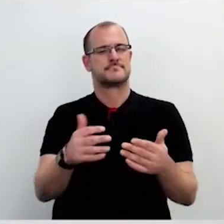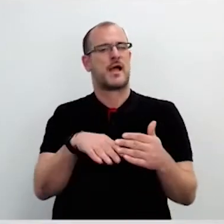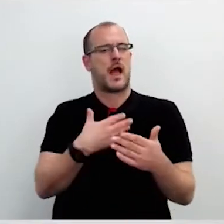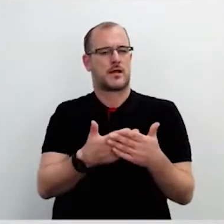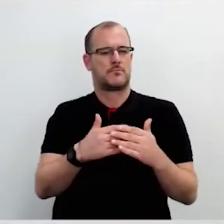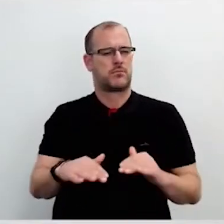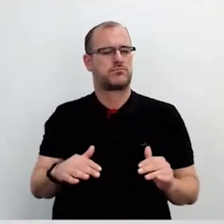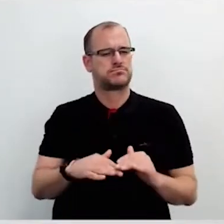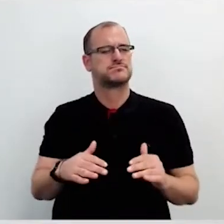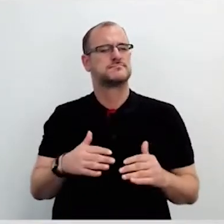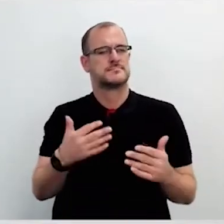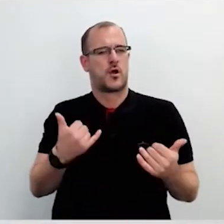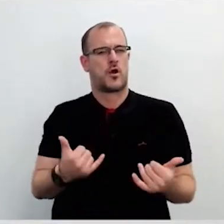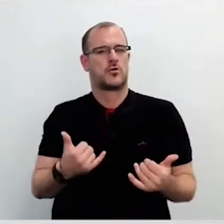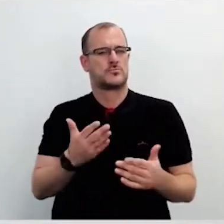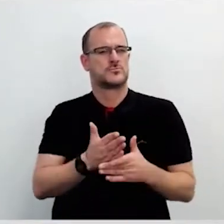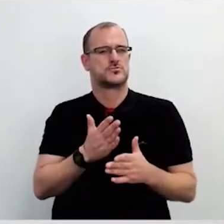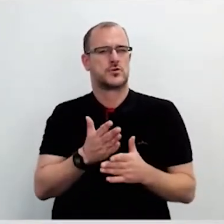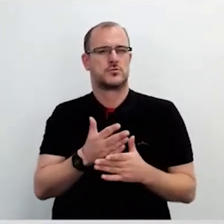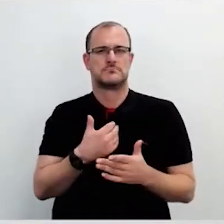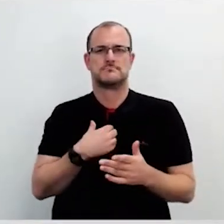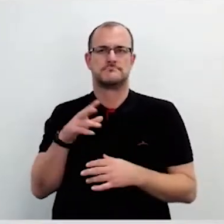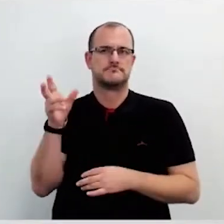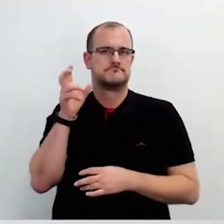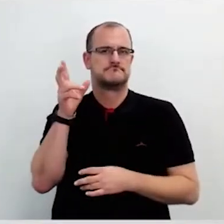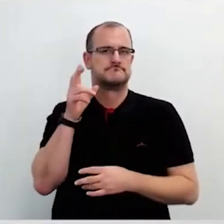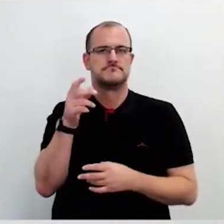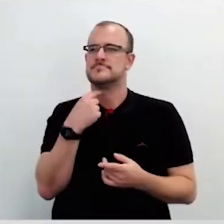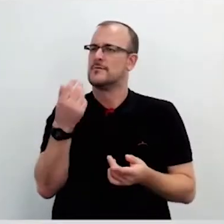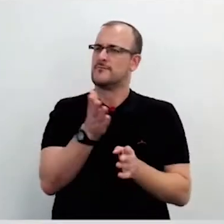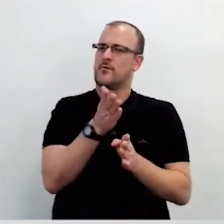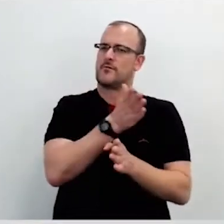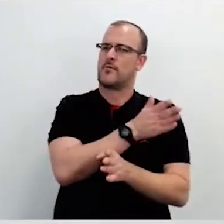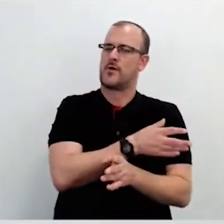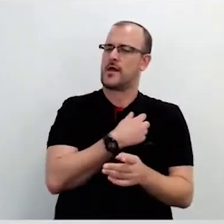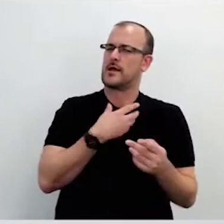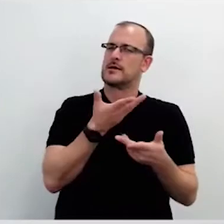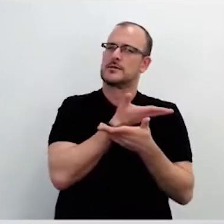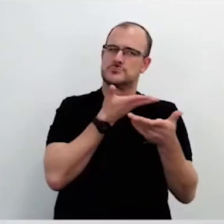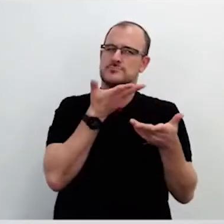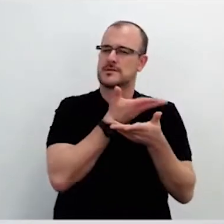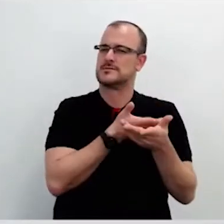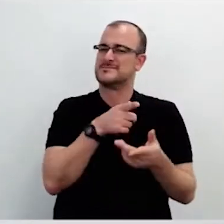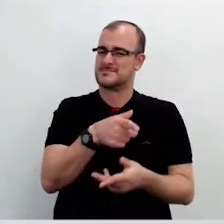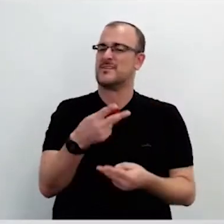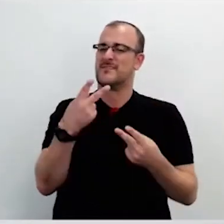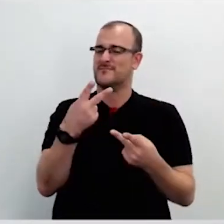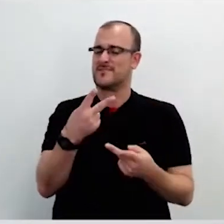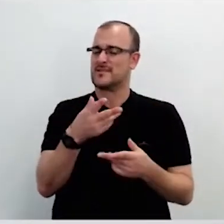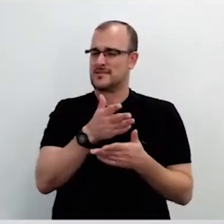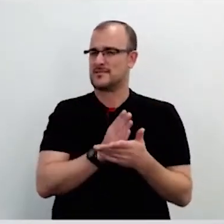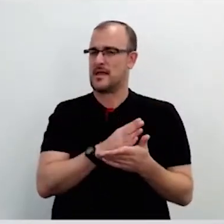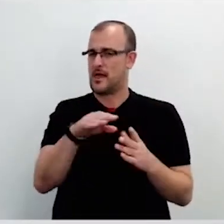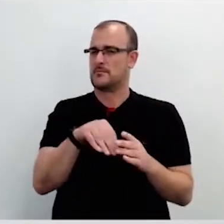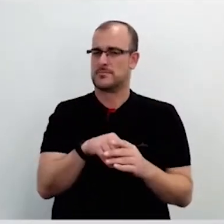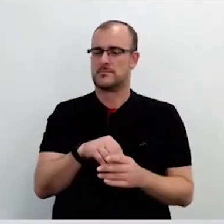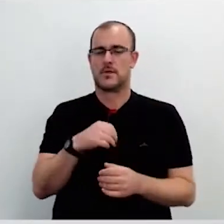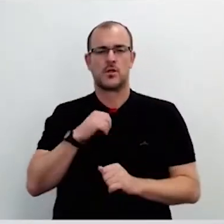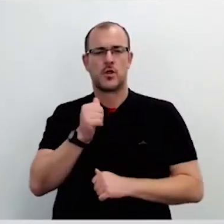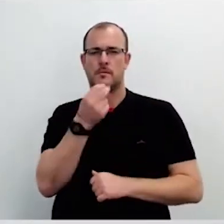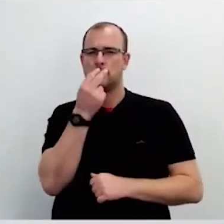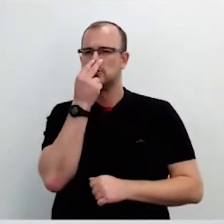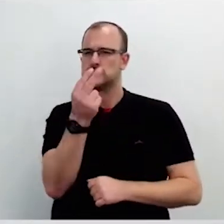Angebote haben wir heute auch schon gehört in den Gesprächsrunden davor, sind ein ganz wichtiger Baustein. Vielleicht schauen wir